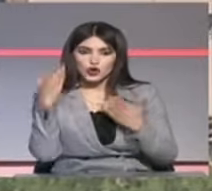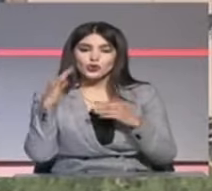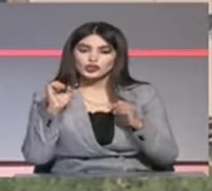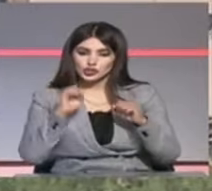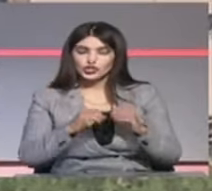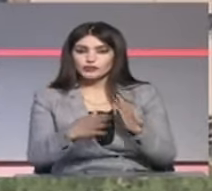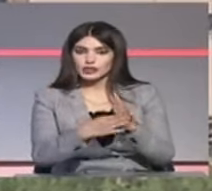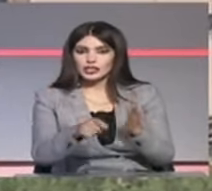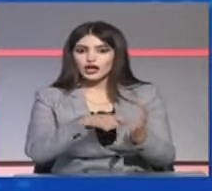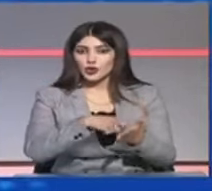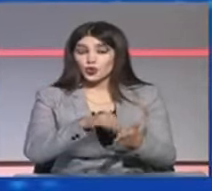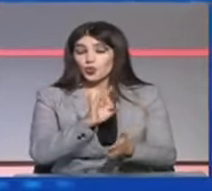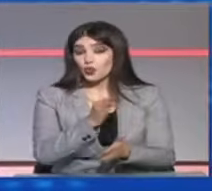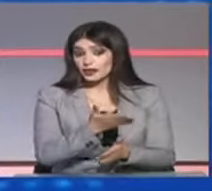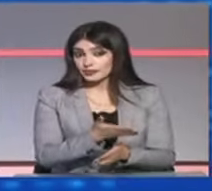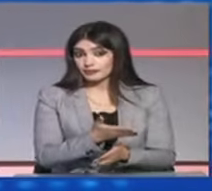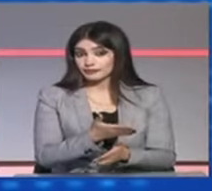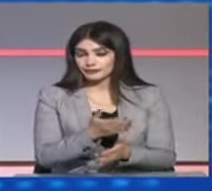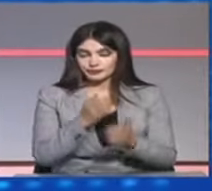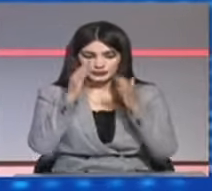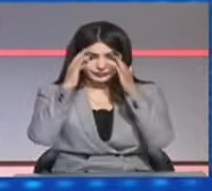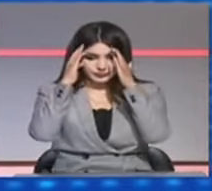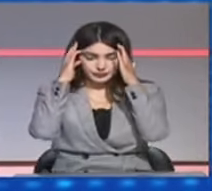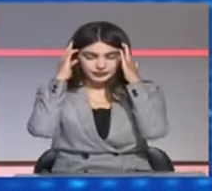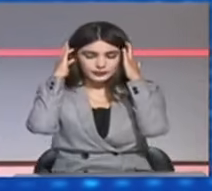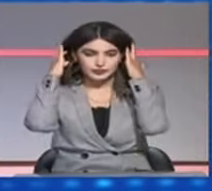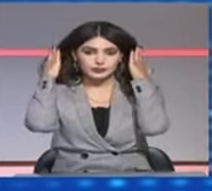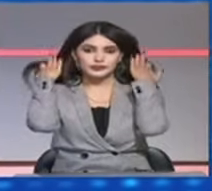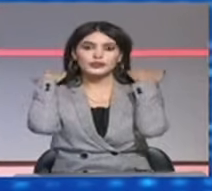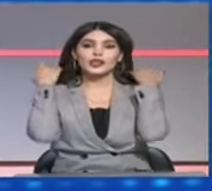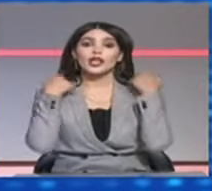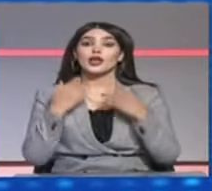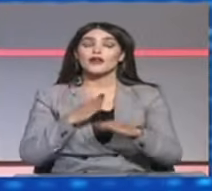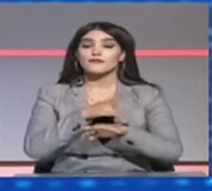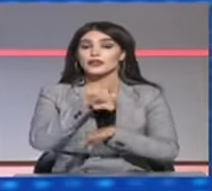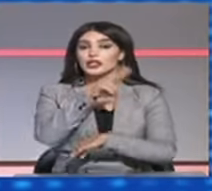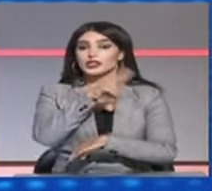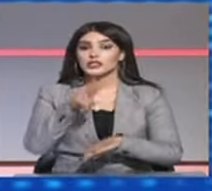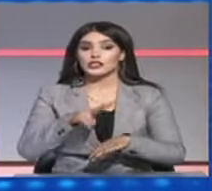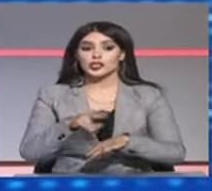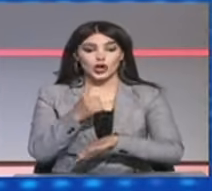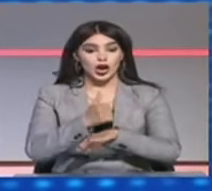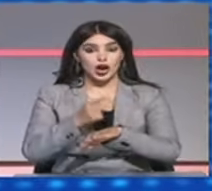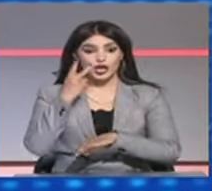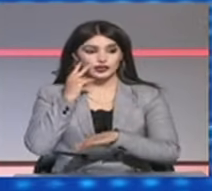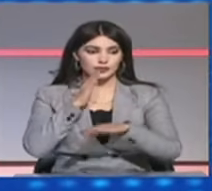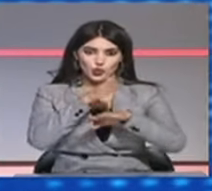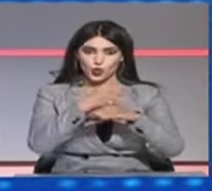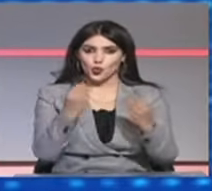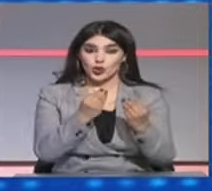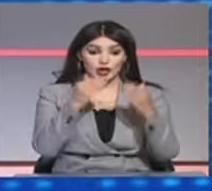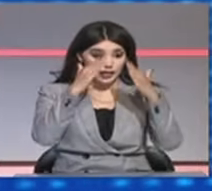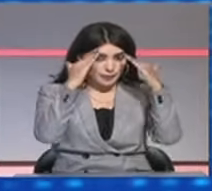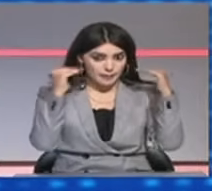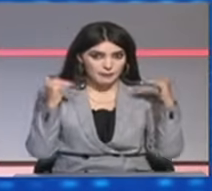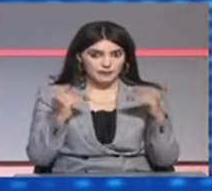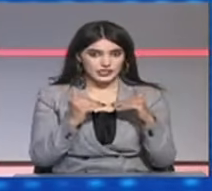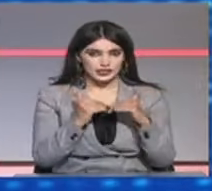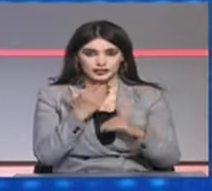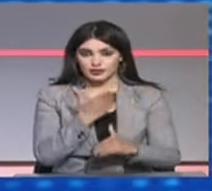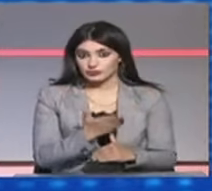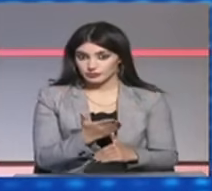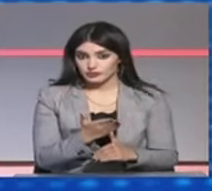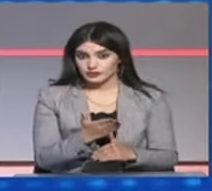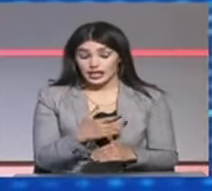الماليه في اطار الزياره التي يقوم بها رئيس الجمهوريه قيس سعيد الى جمهوريه مصر